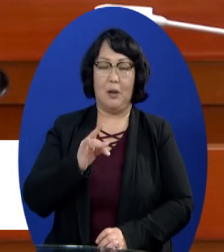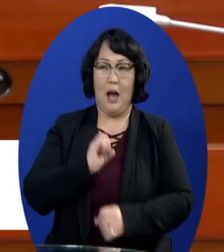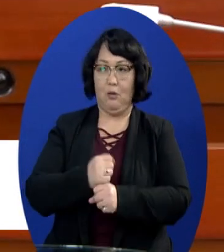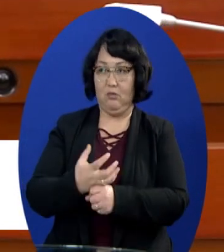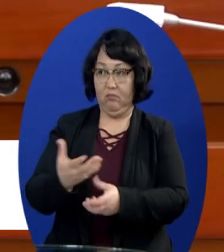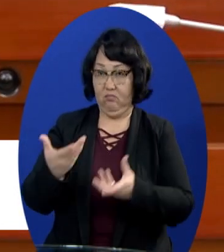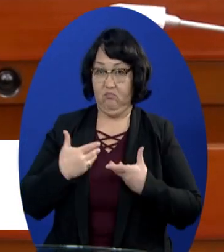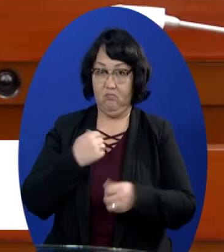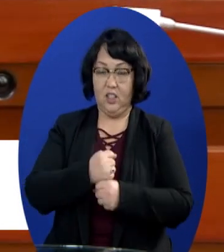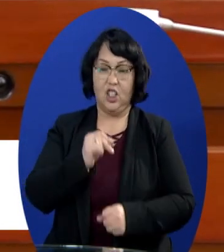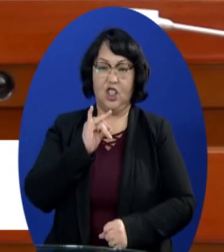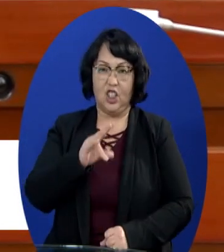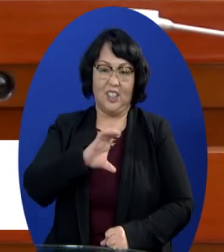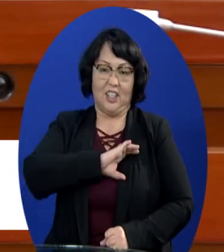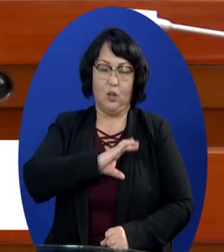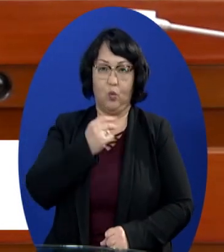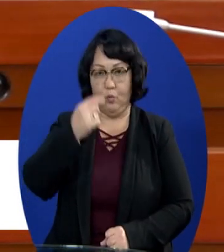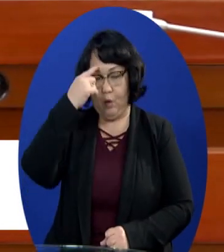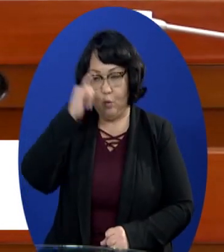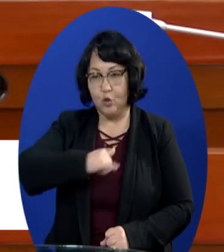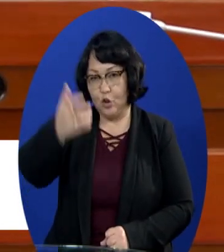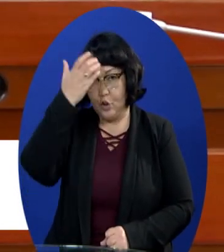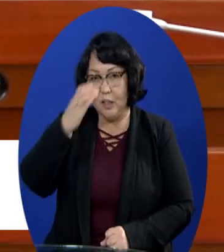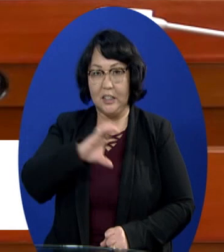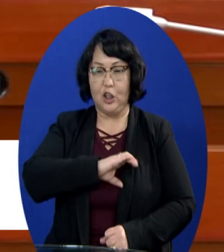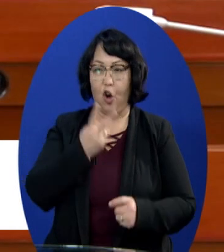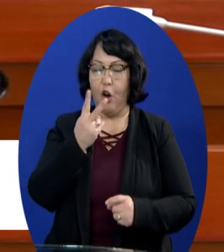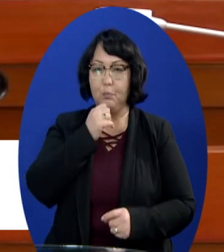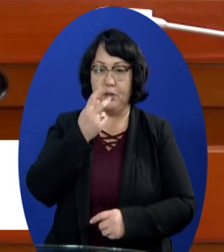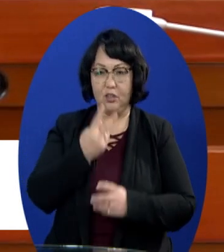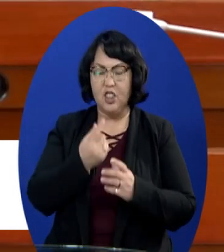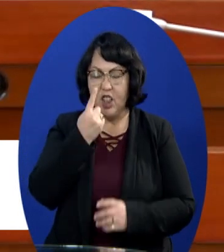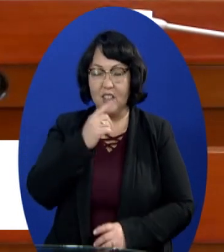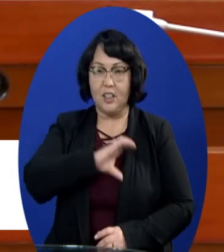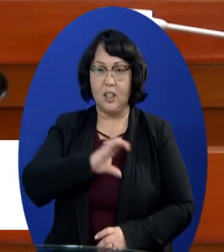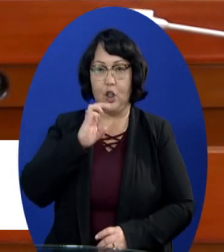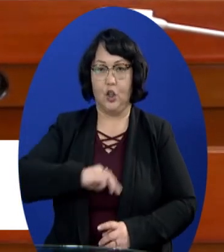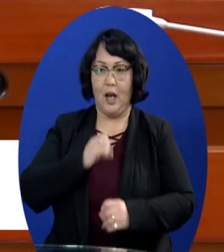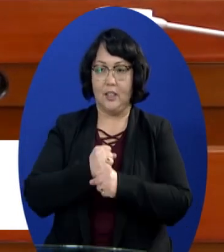ажлыг чин сэтгэлээсээ Монголын төрд хоёргүй сэтгэлээр зүтгэж гүйцэтгэлээ.